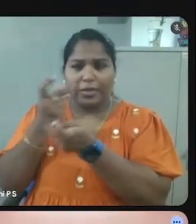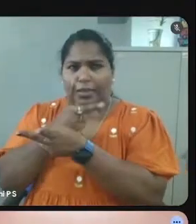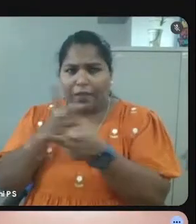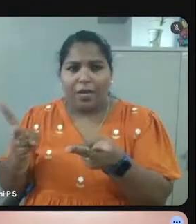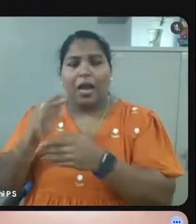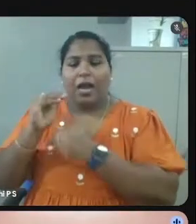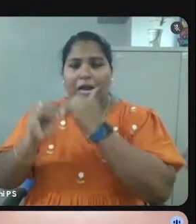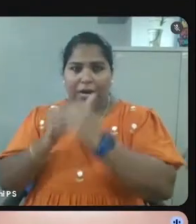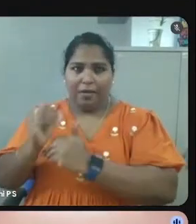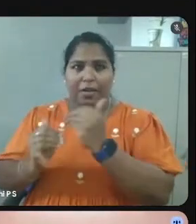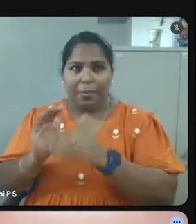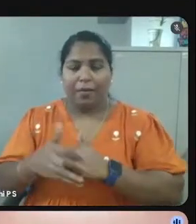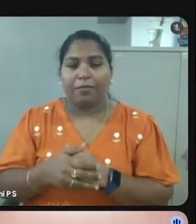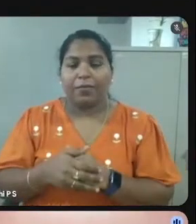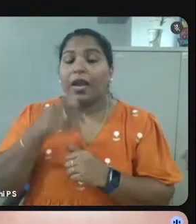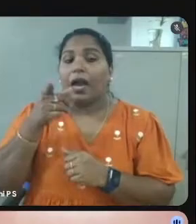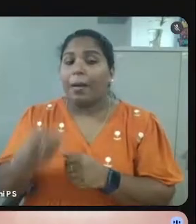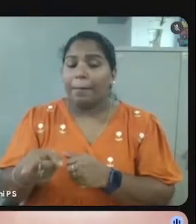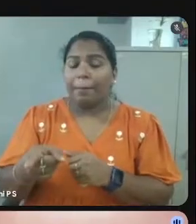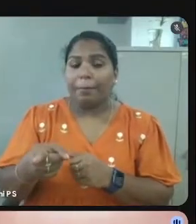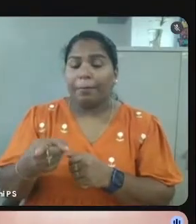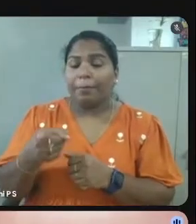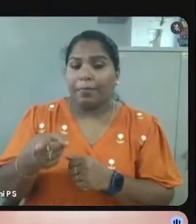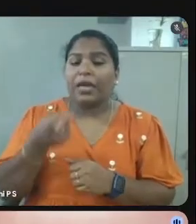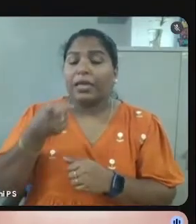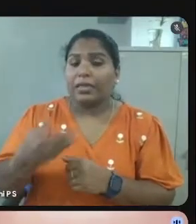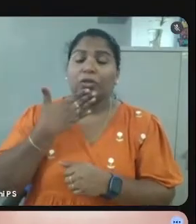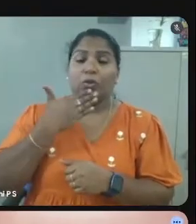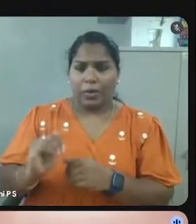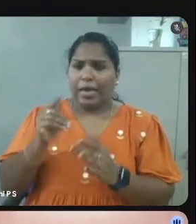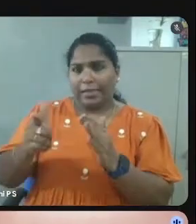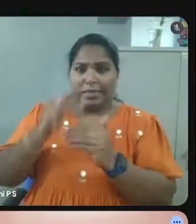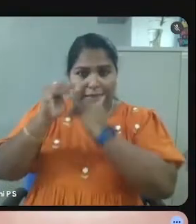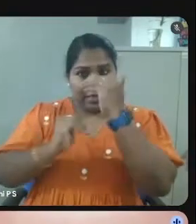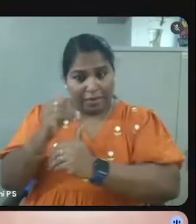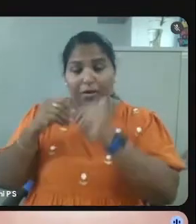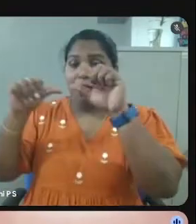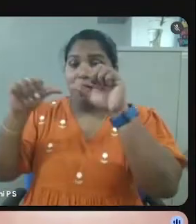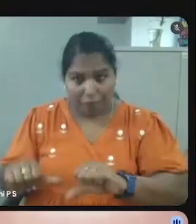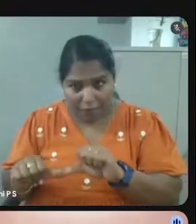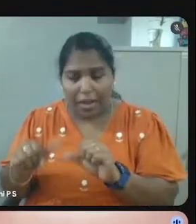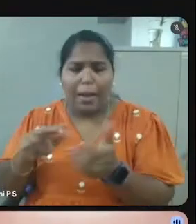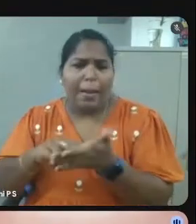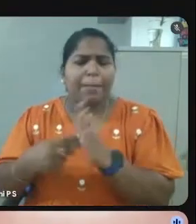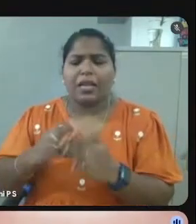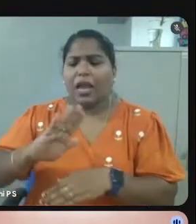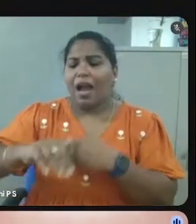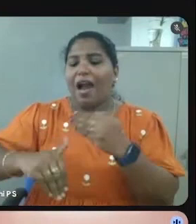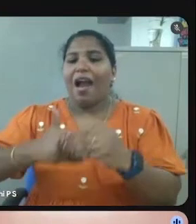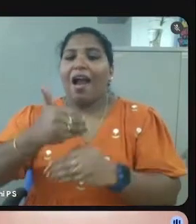ആകുന്നത്. ഈ കുട്ടികൾ ഈ കാര്യങ്ങൾ ഡെവലപ്പ് ആയില്ലെങ്കിൽ പിന്നെ ലേറ്റസ്റ്റ് സ്റ്റേജ് വരുമ്പോൾ അതിന്റെ